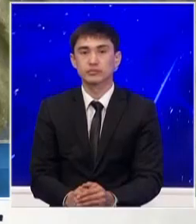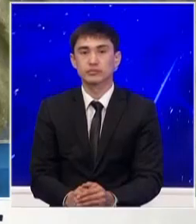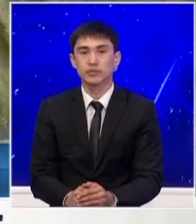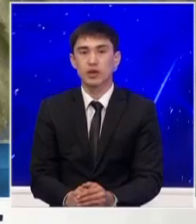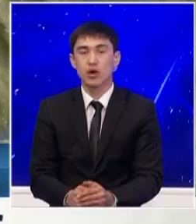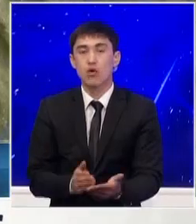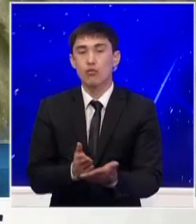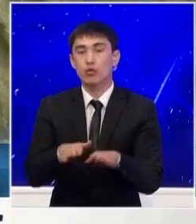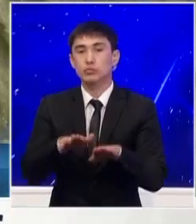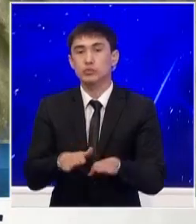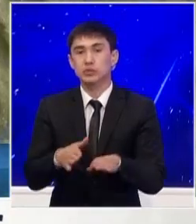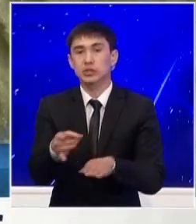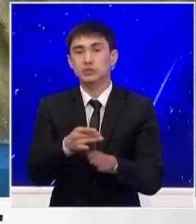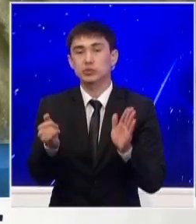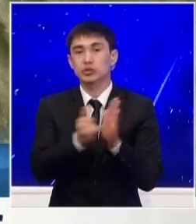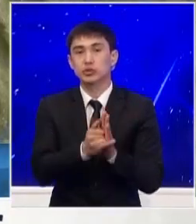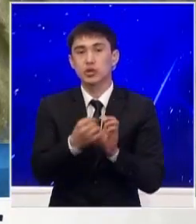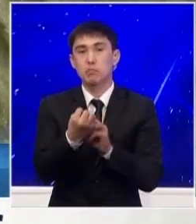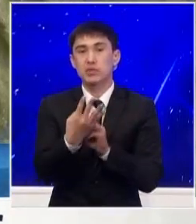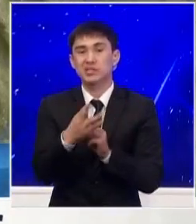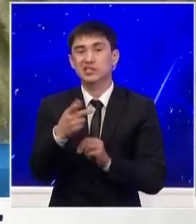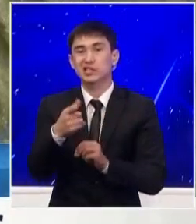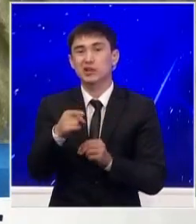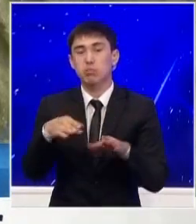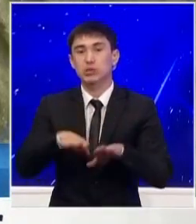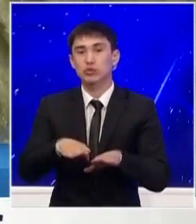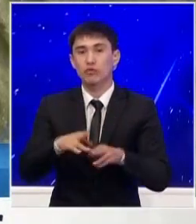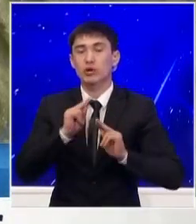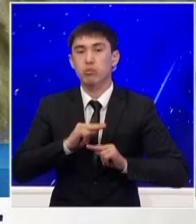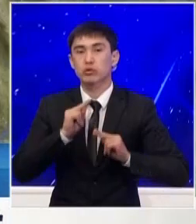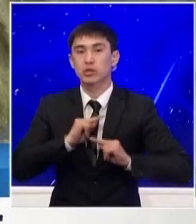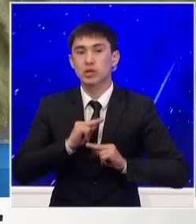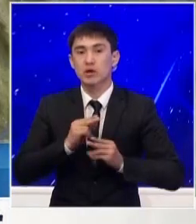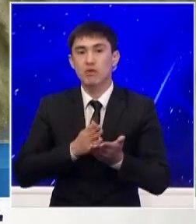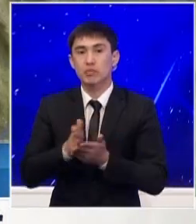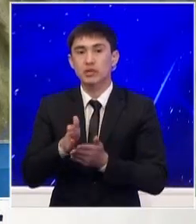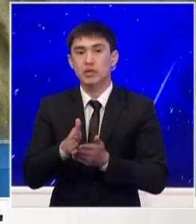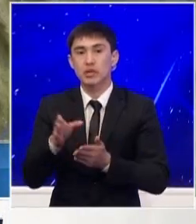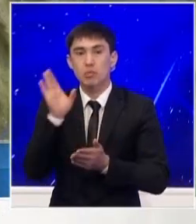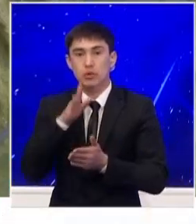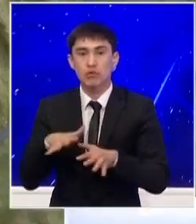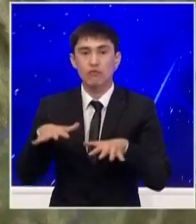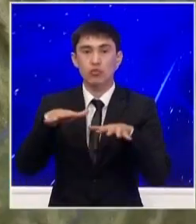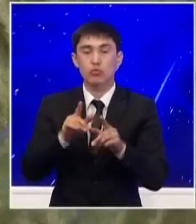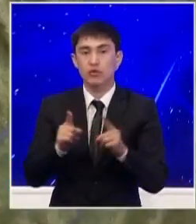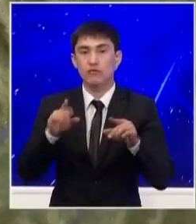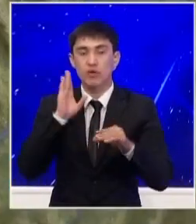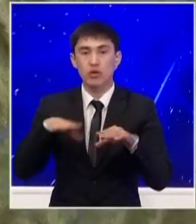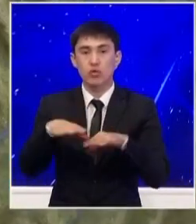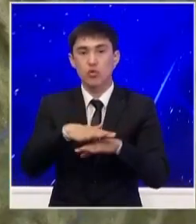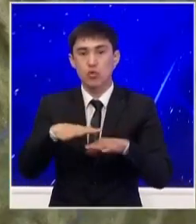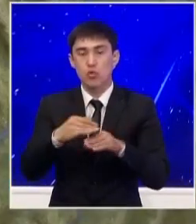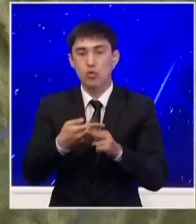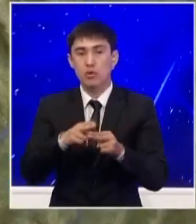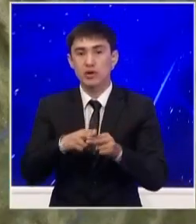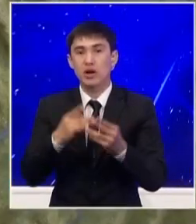В указанных районах размещено 15 гидропостов. Работа сотрудников заключается в определении объема воды в крупных водоемах, толщины снега и